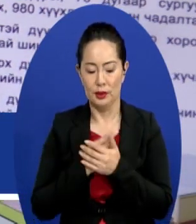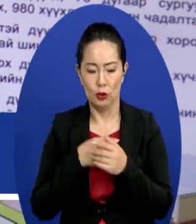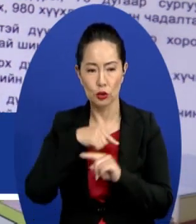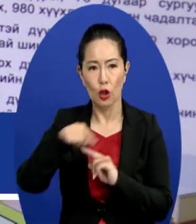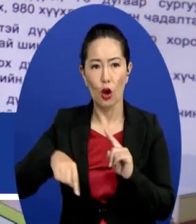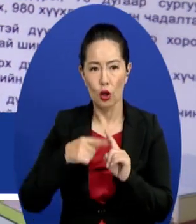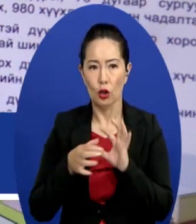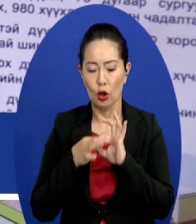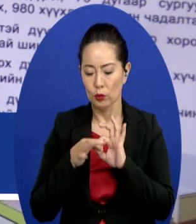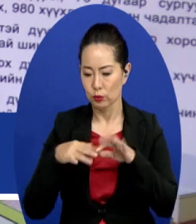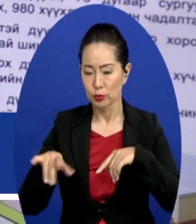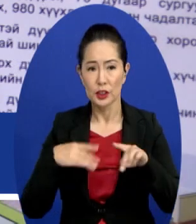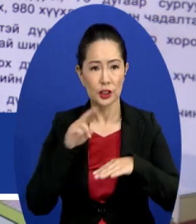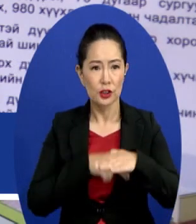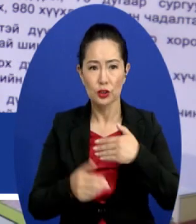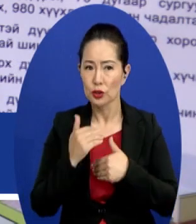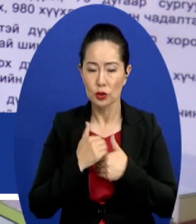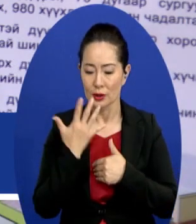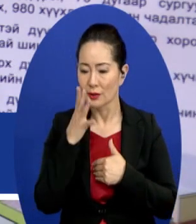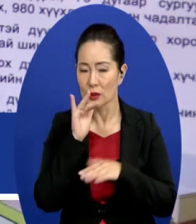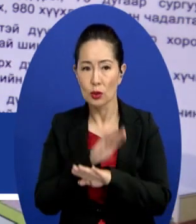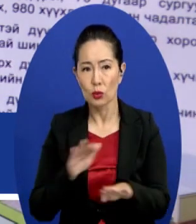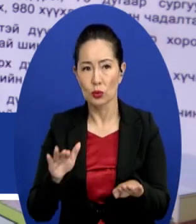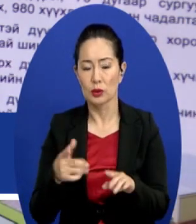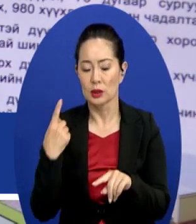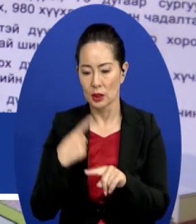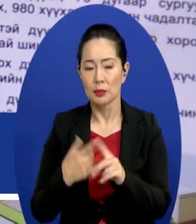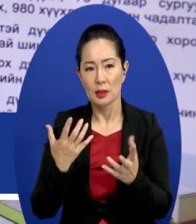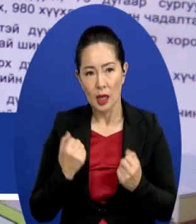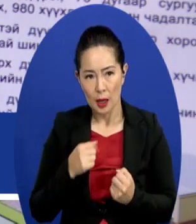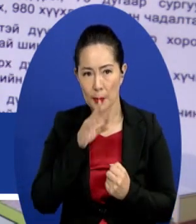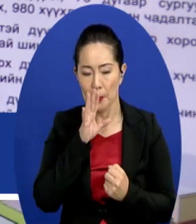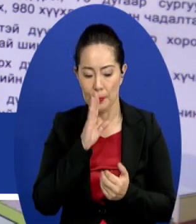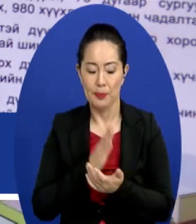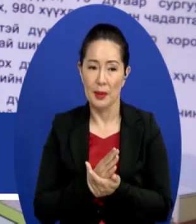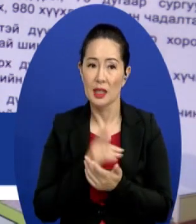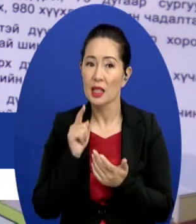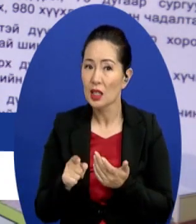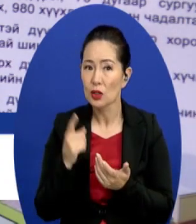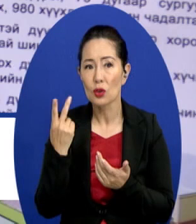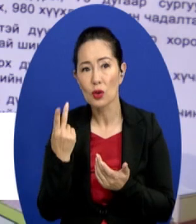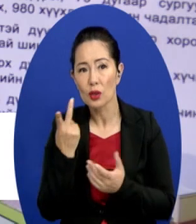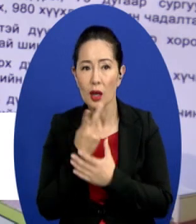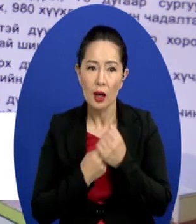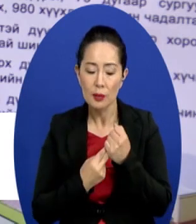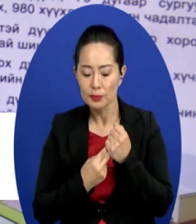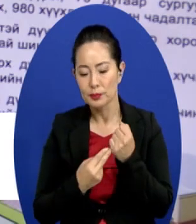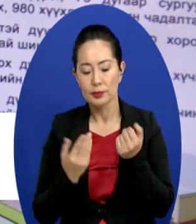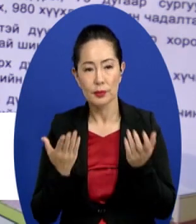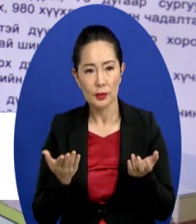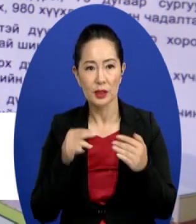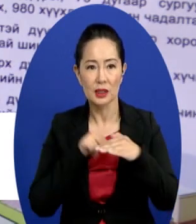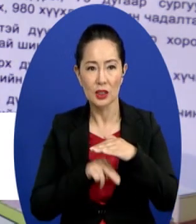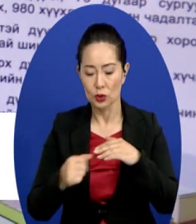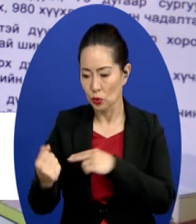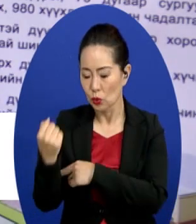өрийнхөө цэцэрлэгт ороогүй 5 настай хүүхдүүдийг нэмж эсэлсэн. Исүүлэн. Ингээд энэ хоёрыг нийлүүлээд цэцэрлэгийн